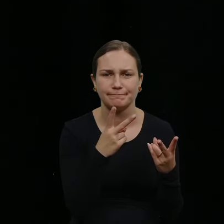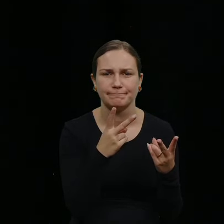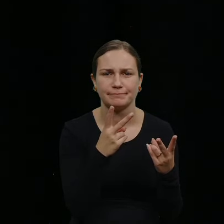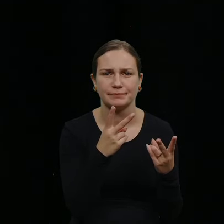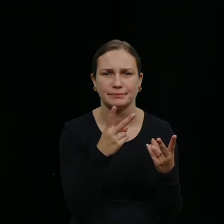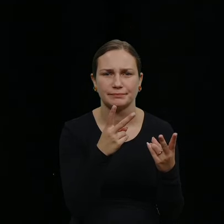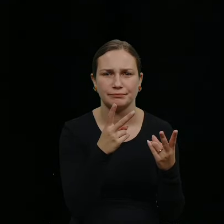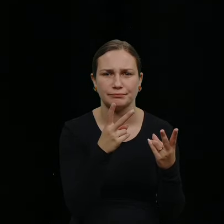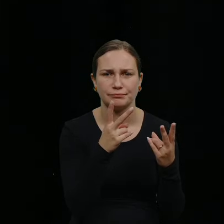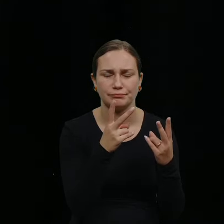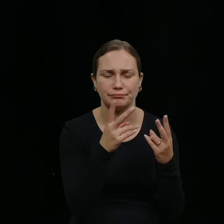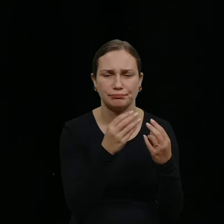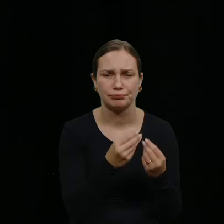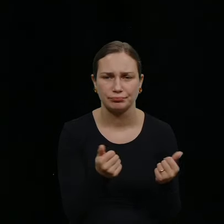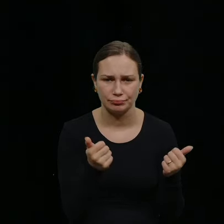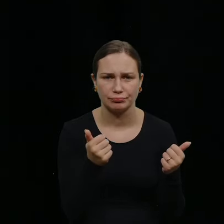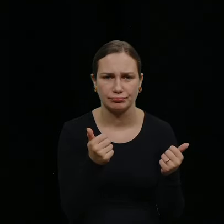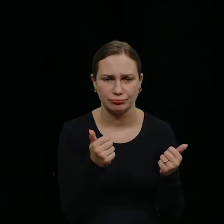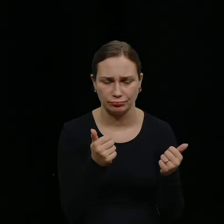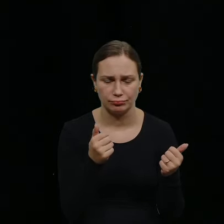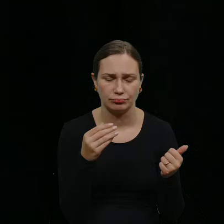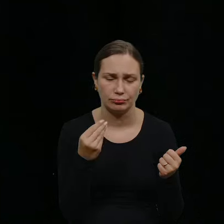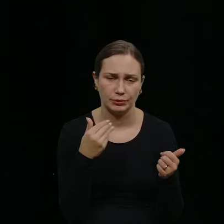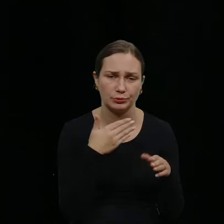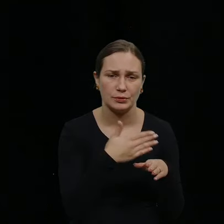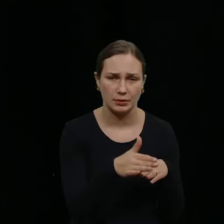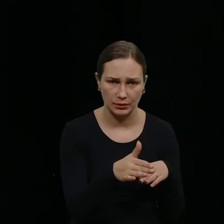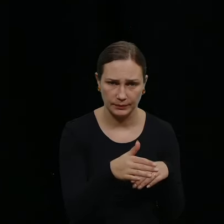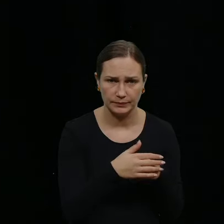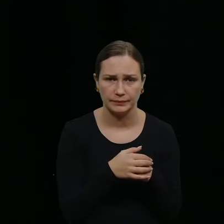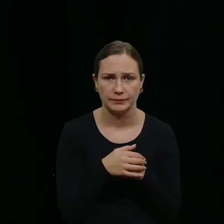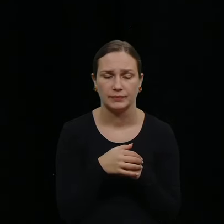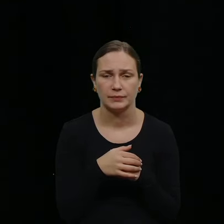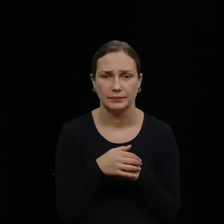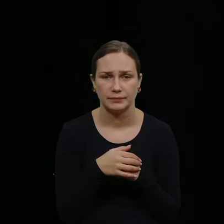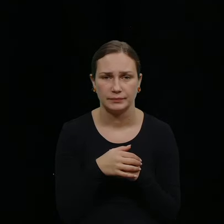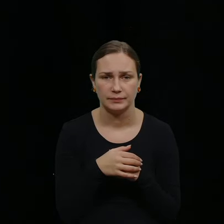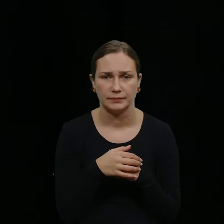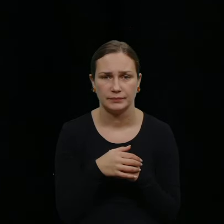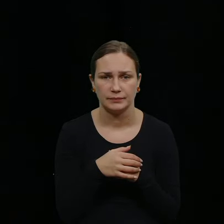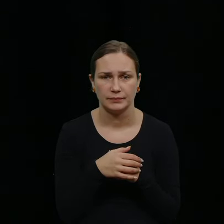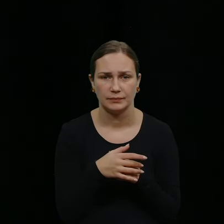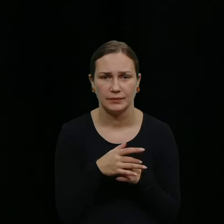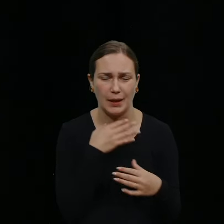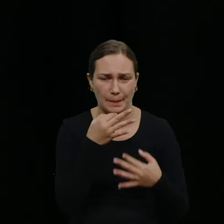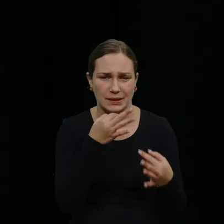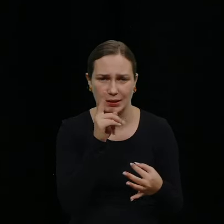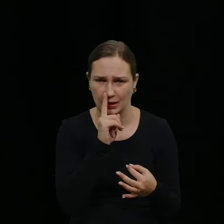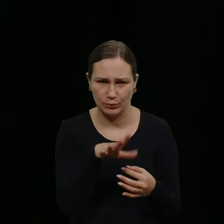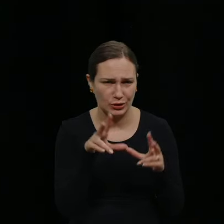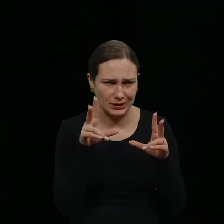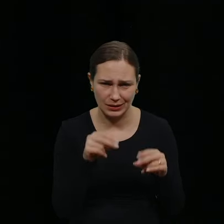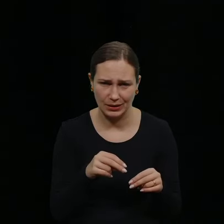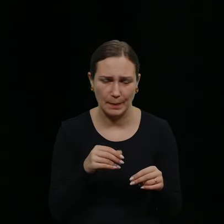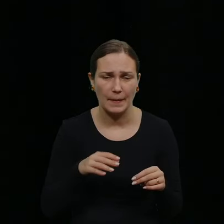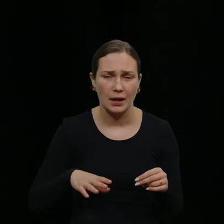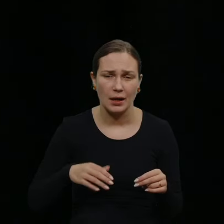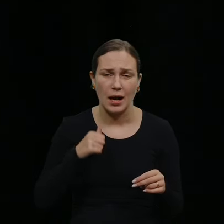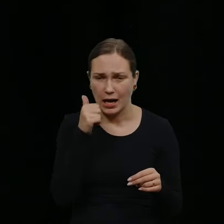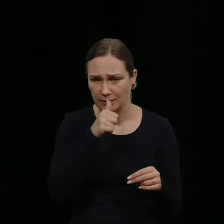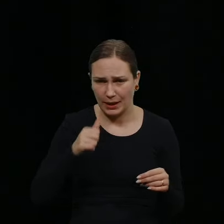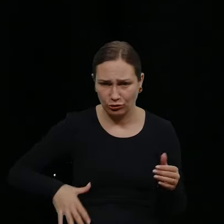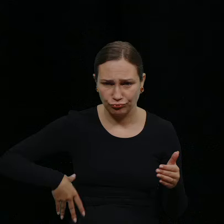sudegusi visiškai ir nu, gal ir nevardinsiu, bet tikrai asmeniniam lėšom ir